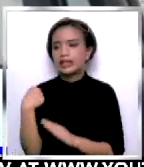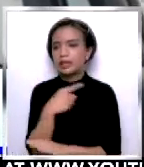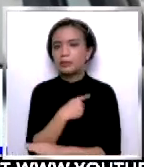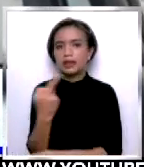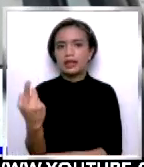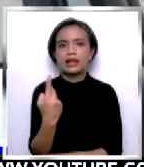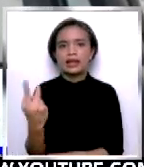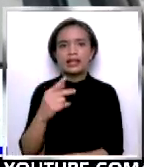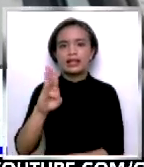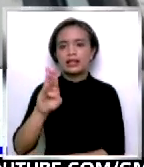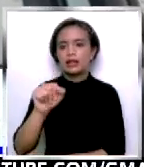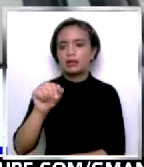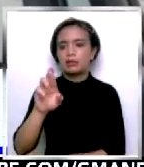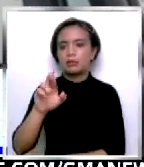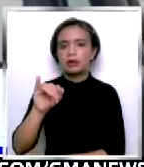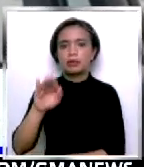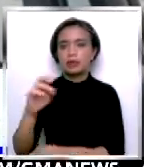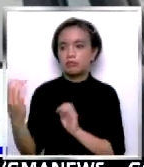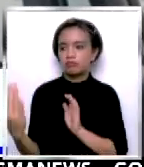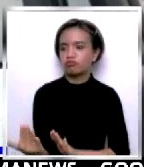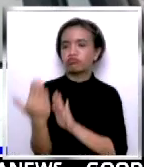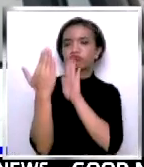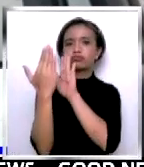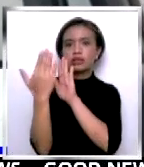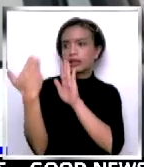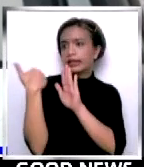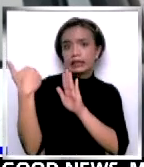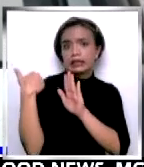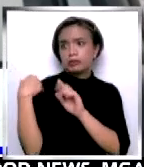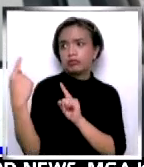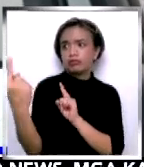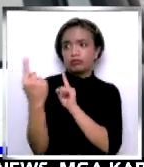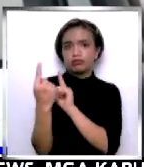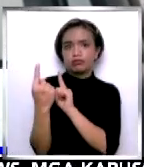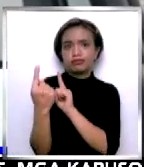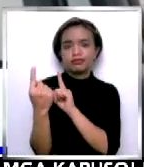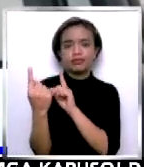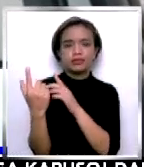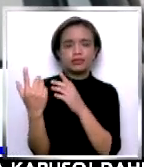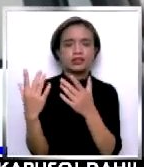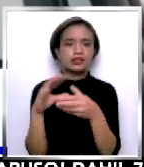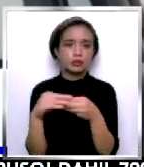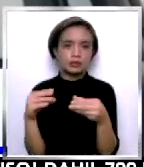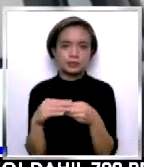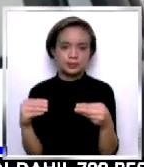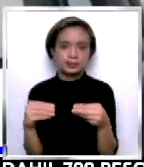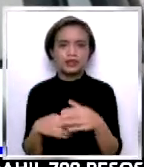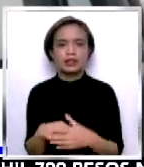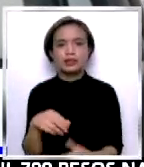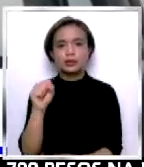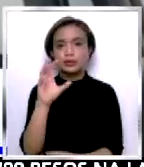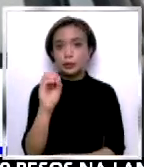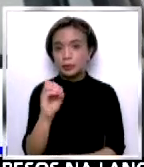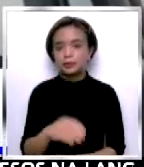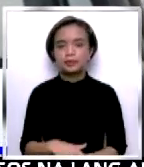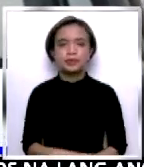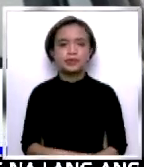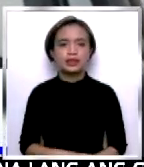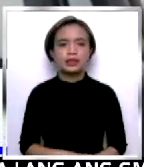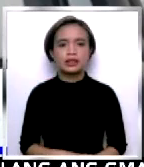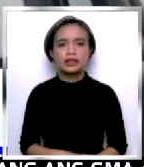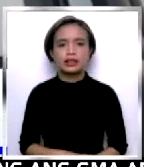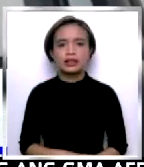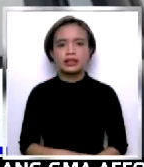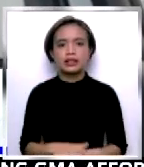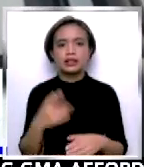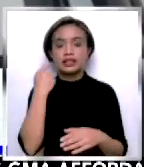Barbie. Hindi pa kami nag-face-to-face encuentro sa kwento eh. So, nakuna na namin, kanina